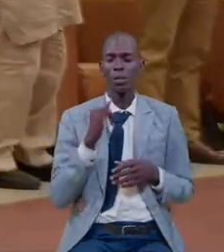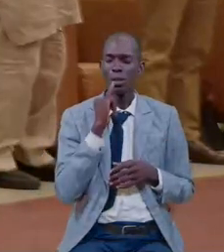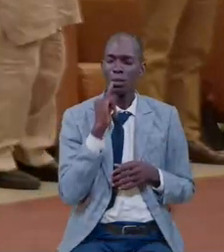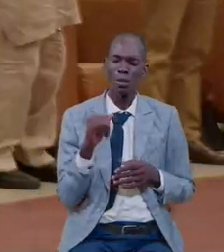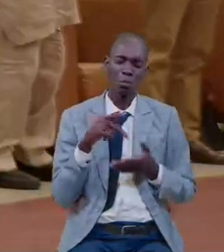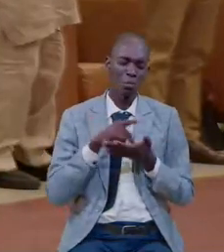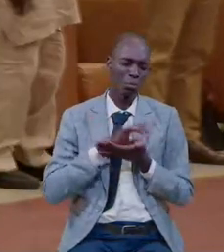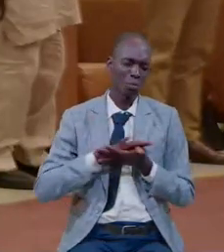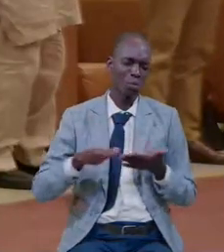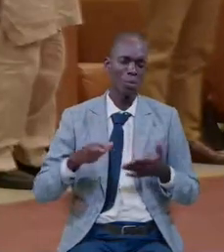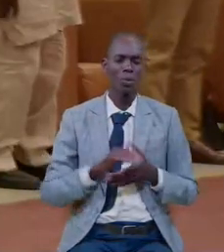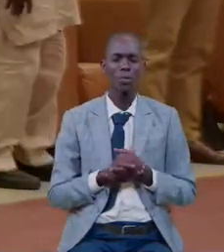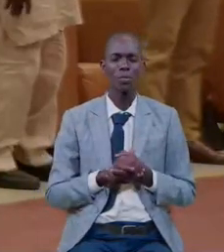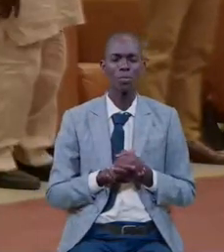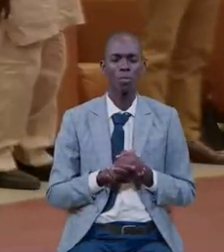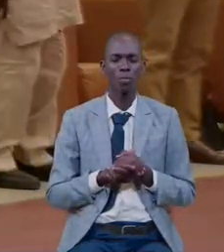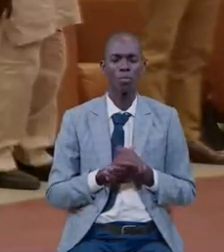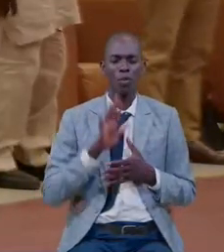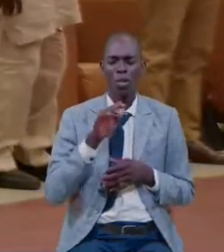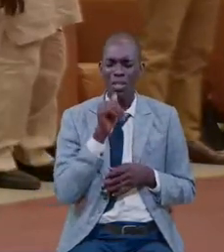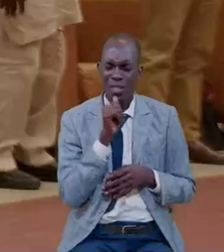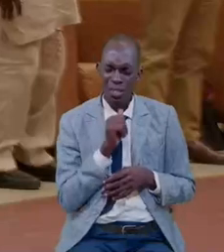Votre vie purifiée.